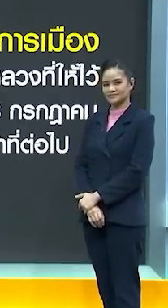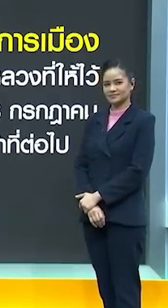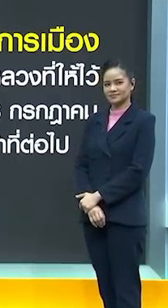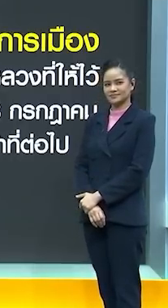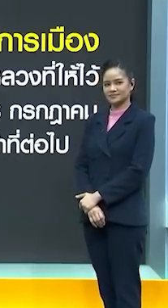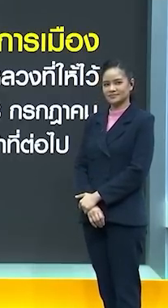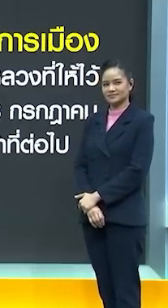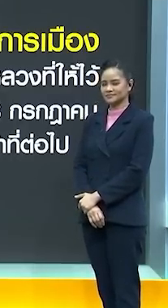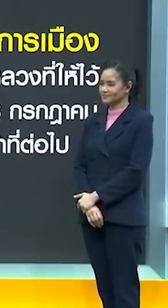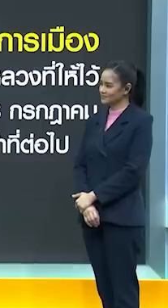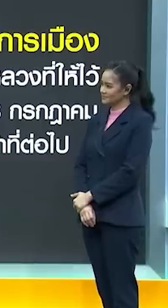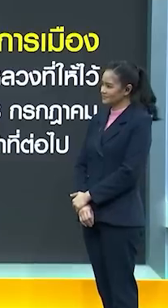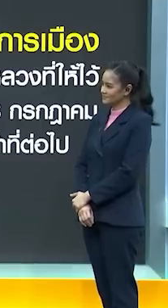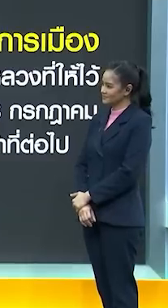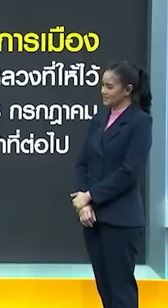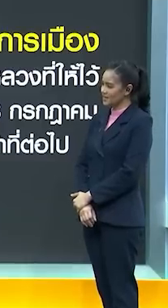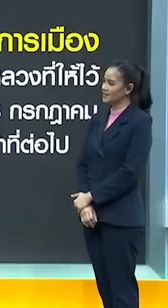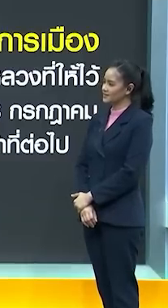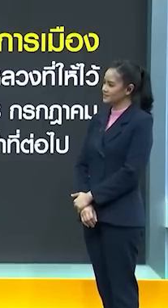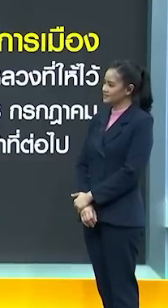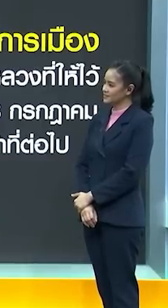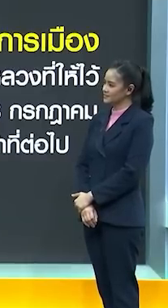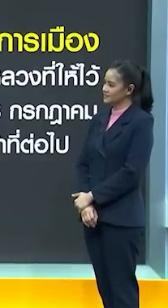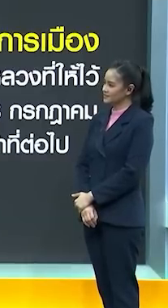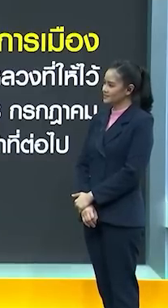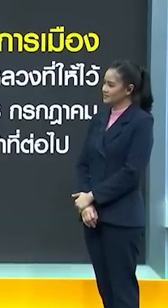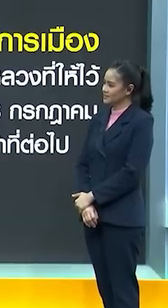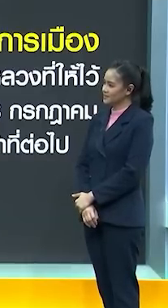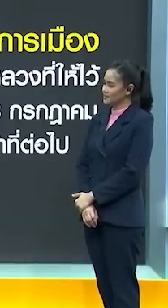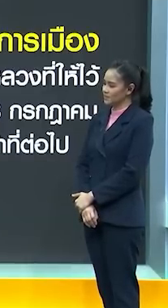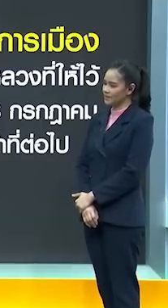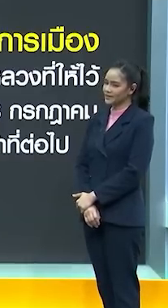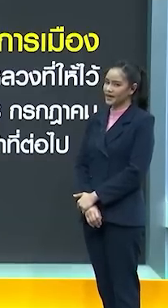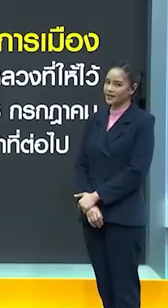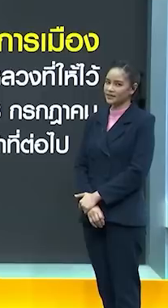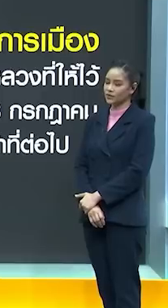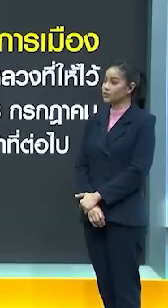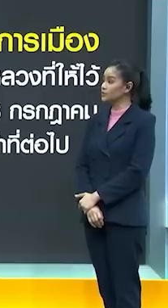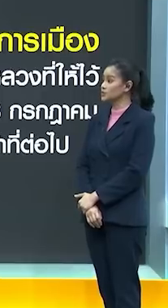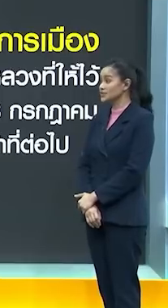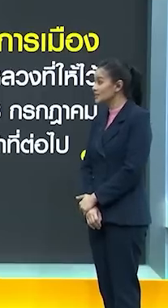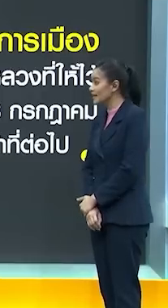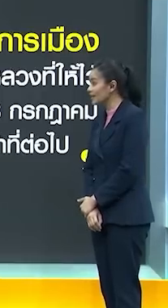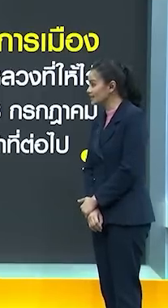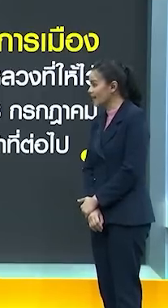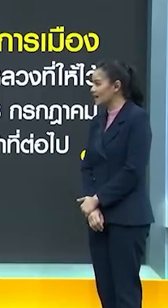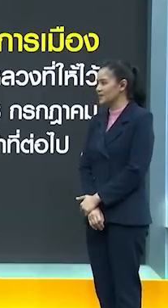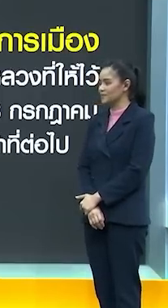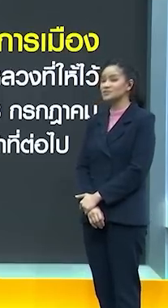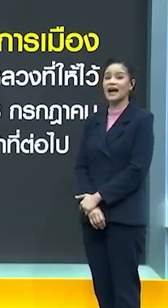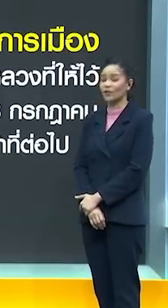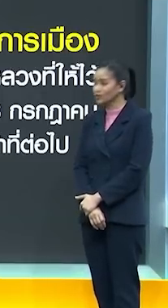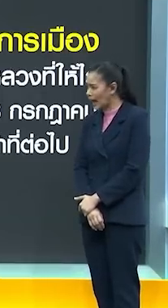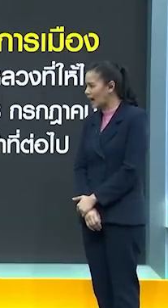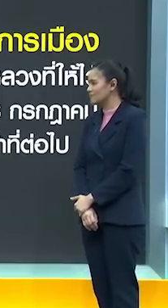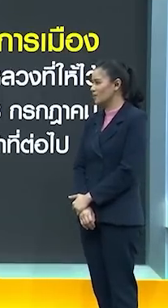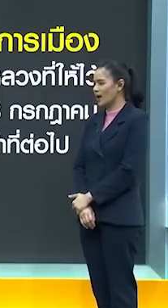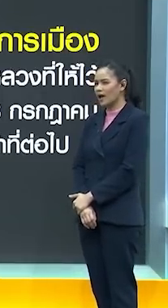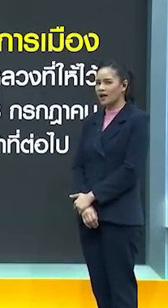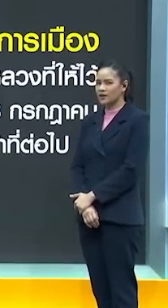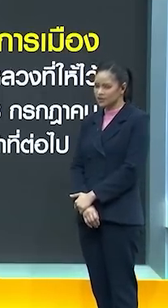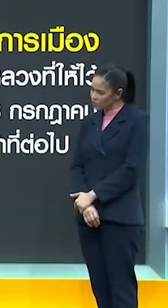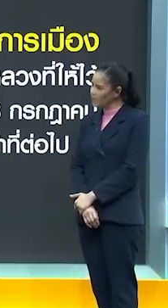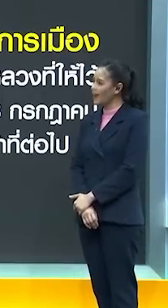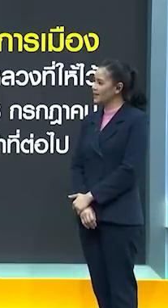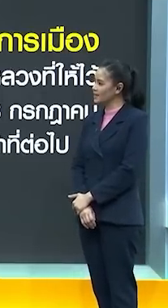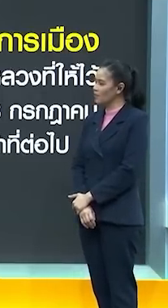ยืนยันว่าไม่เห็นด้วยนะกับการนิรโทษกรรมคดี 112หรือแม้กระทั่งคุณสุทินเองก็ตามเนี่ยผู้สื่อข่าวก็ถามไง